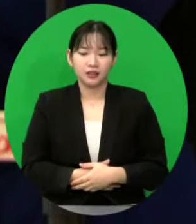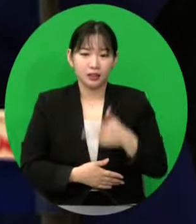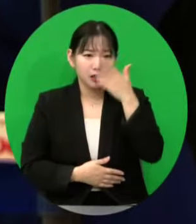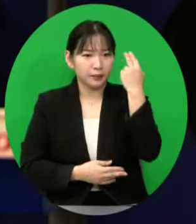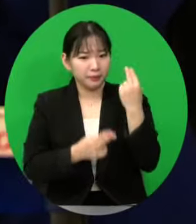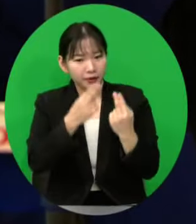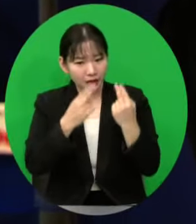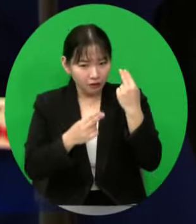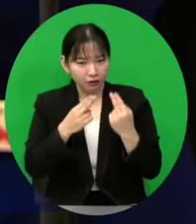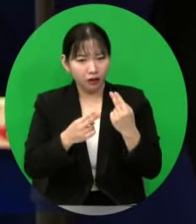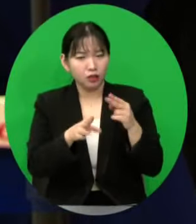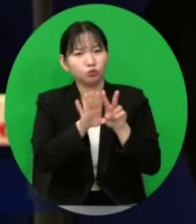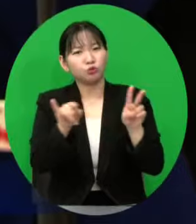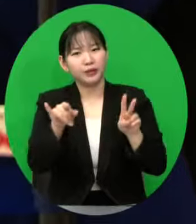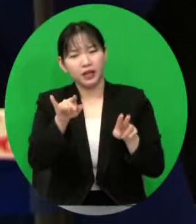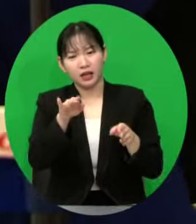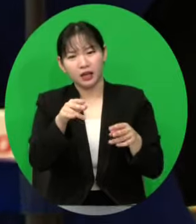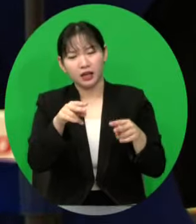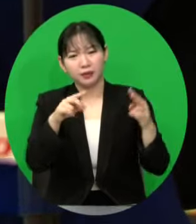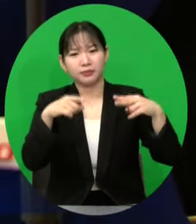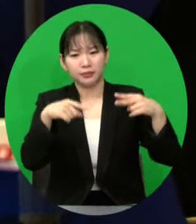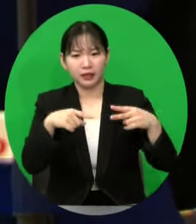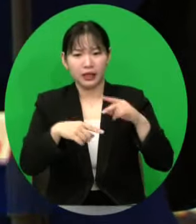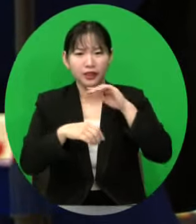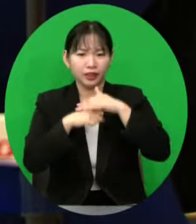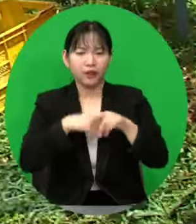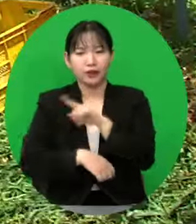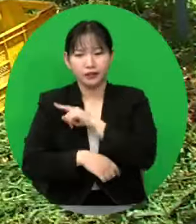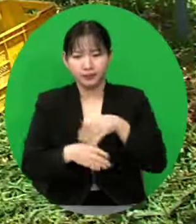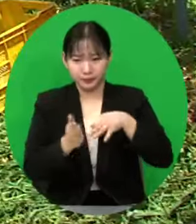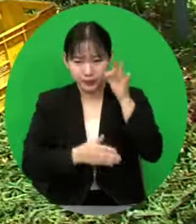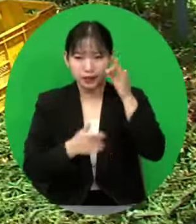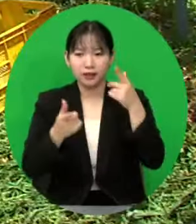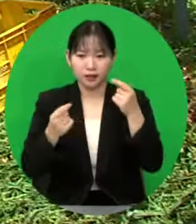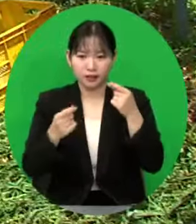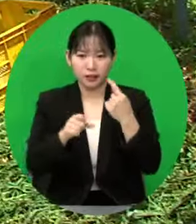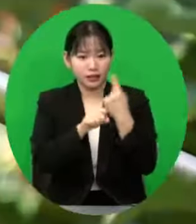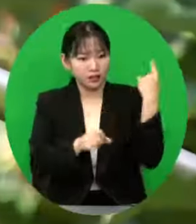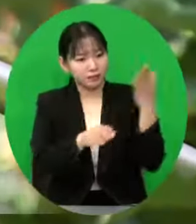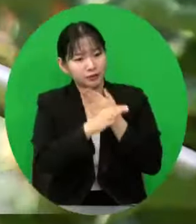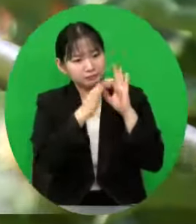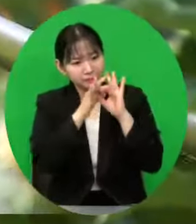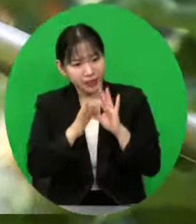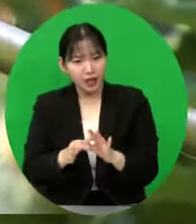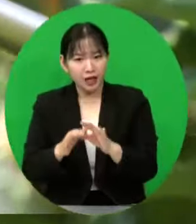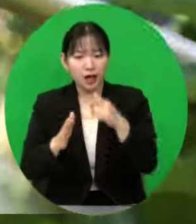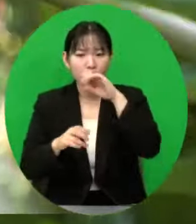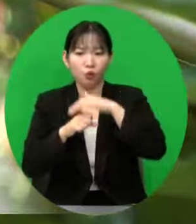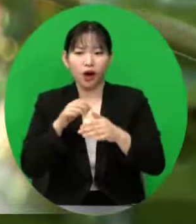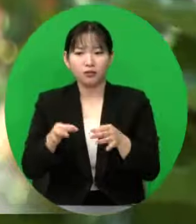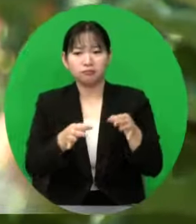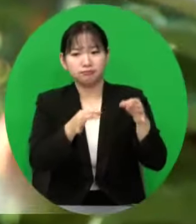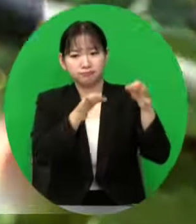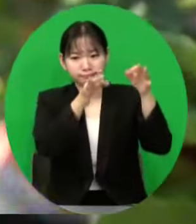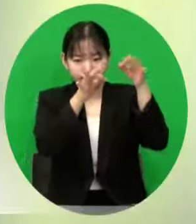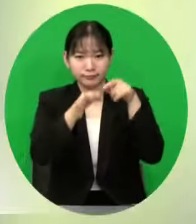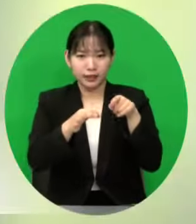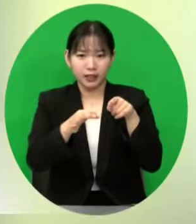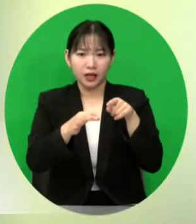비해서 배는 비싸죠. 사과가 제일 비싼 것 같아요. 지난해부터 이어진 이 같은 과일 가격의